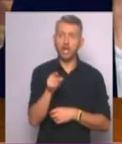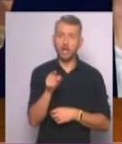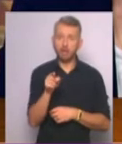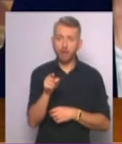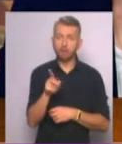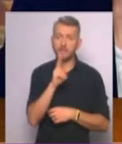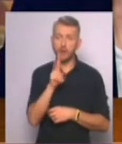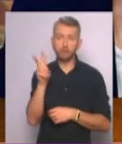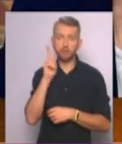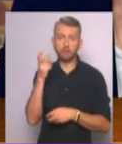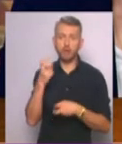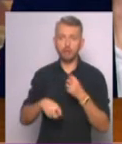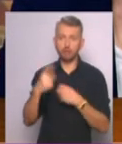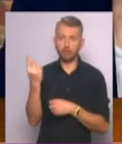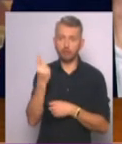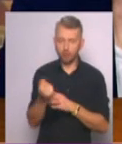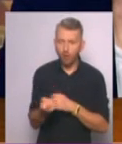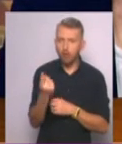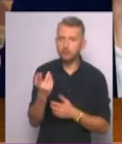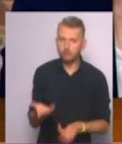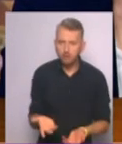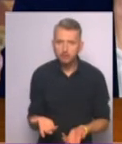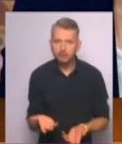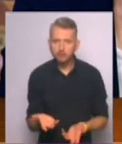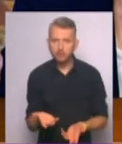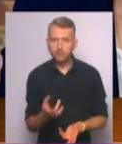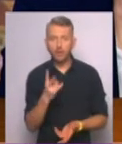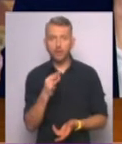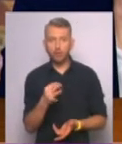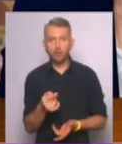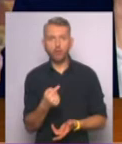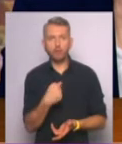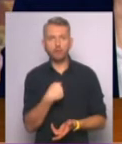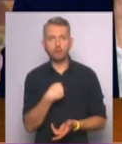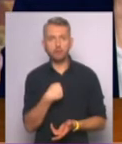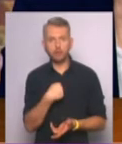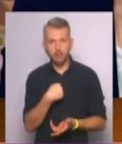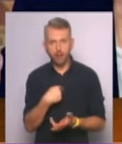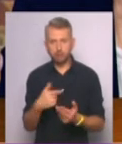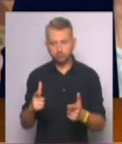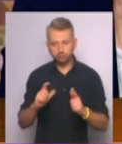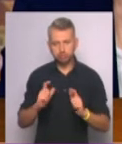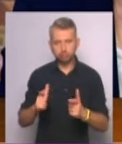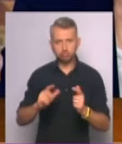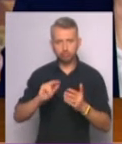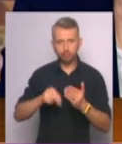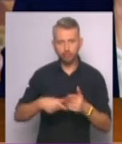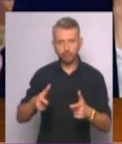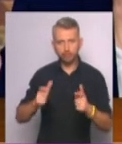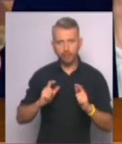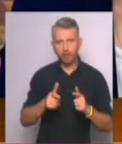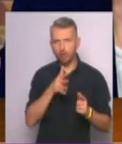тому назад поломался счетчик, оказывается. Но нам ставили квитанции, приходили там